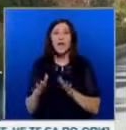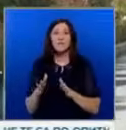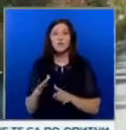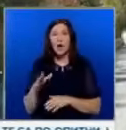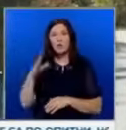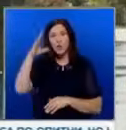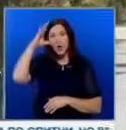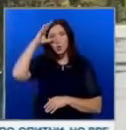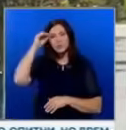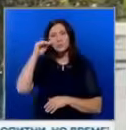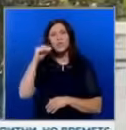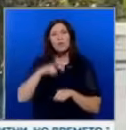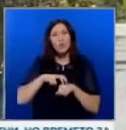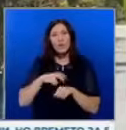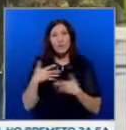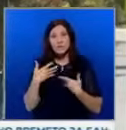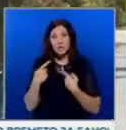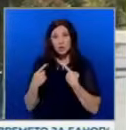да разговаря с нас. Не, няма как.